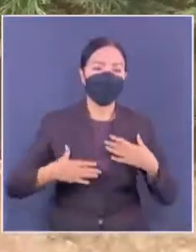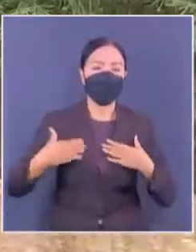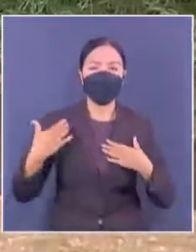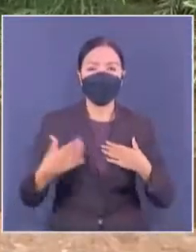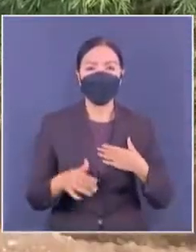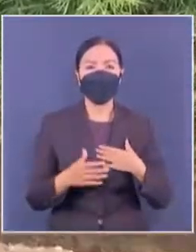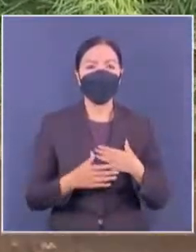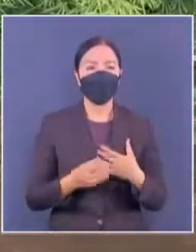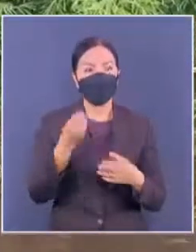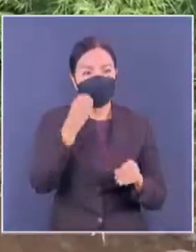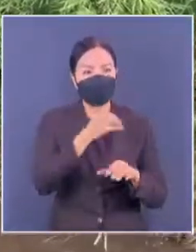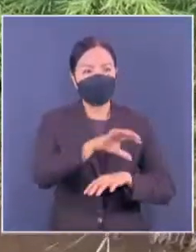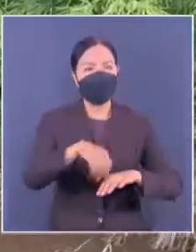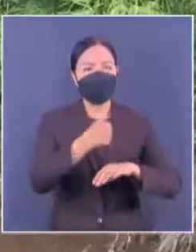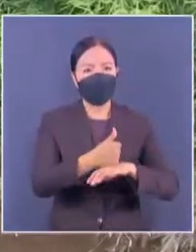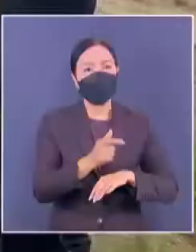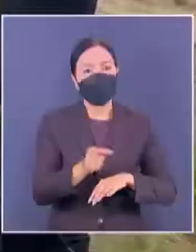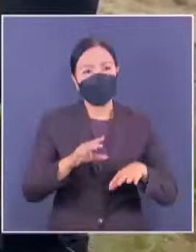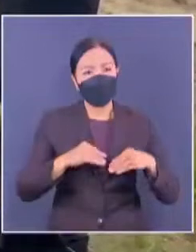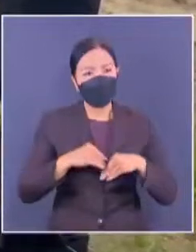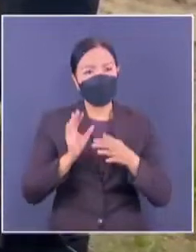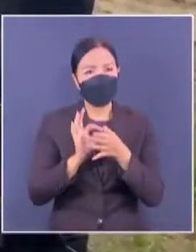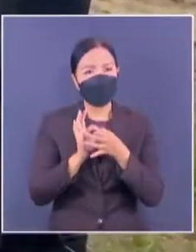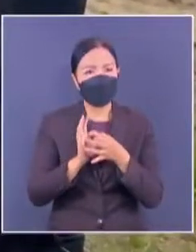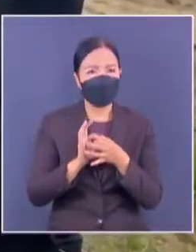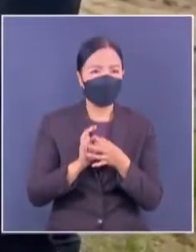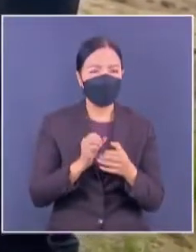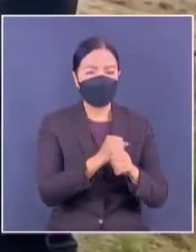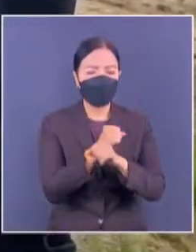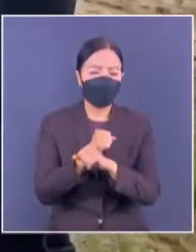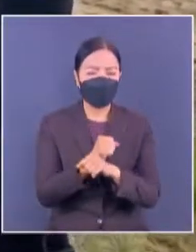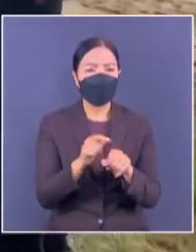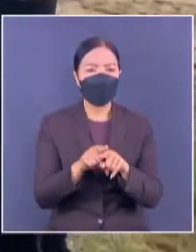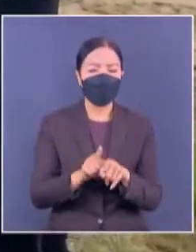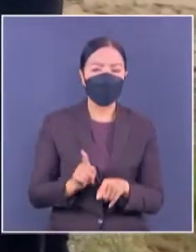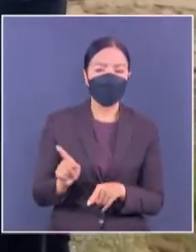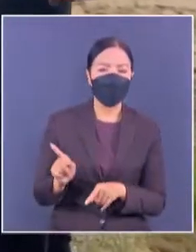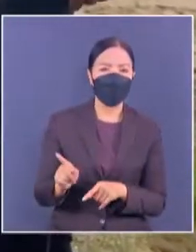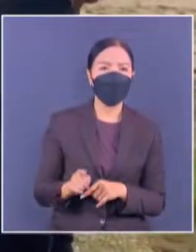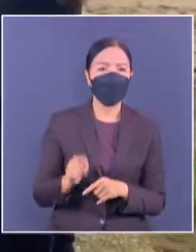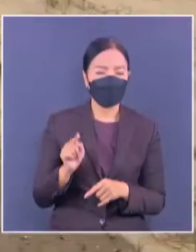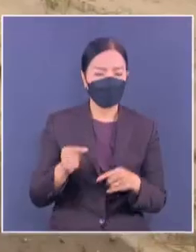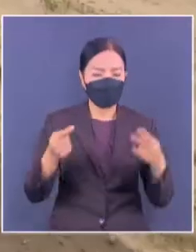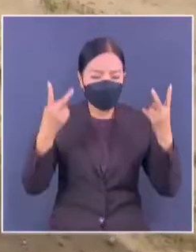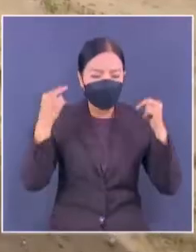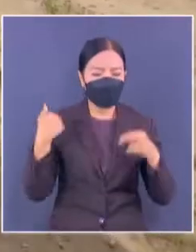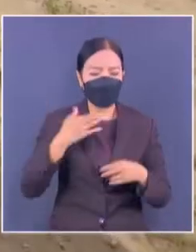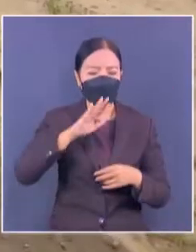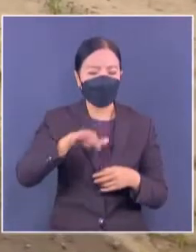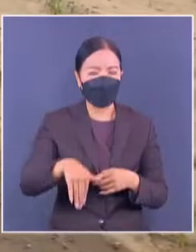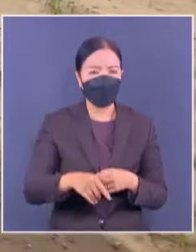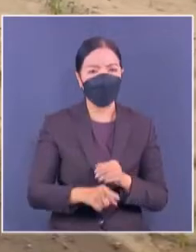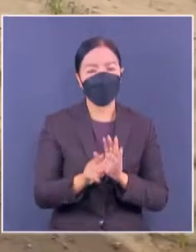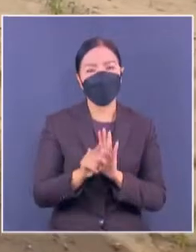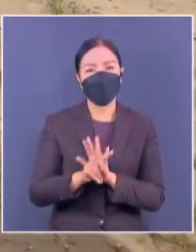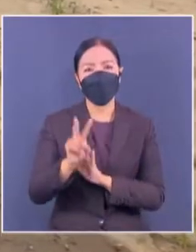ากผู้ใหญ่บ้านบอกว่ายอมรับเลยว่ากังวลเรื่องความปลอดภัยนะครับเพราะว่าคู่กรณีเนี่ยเป็นอดีตนายกเทศมนตรีถึง2สมัย